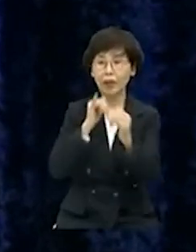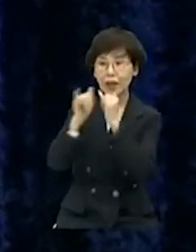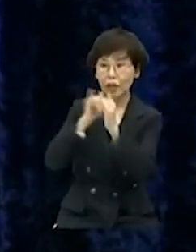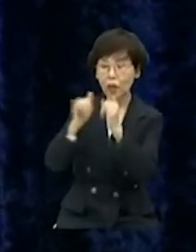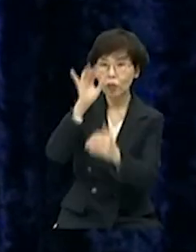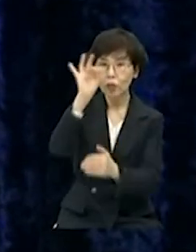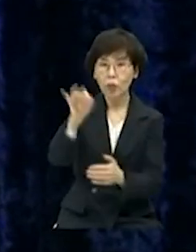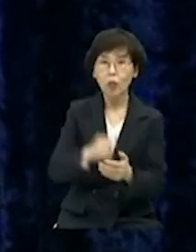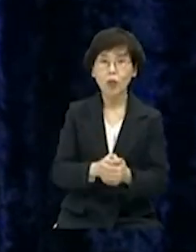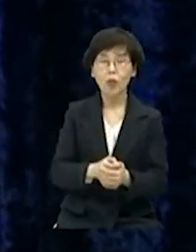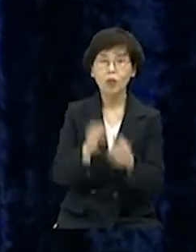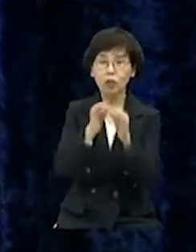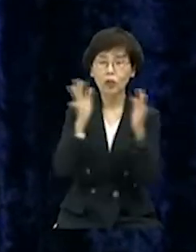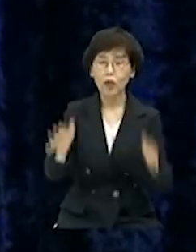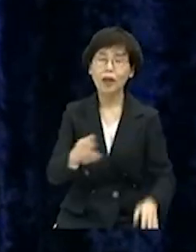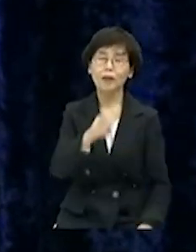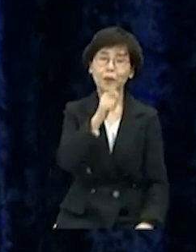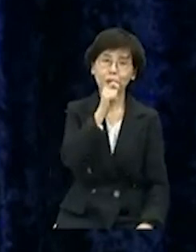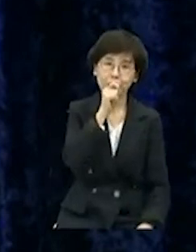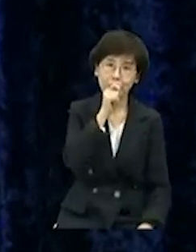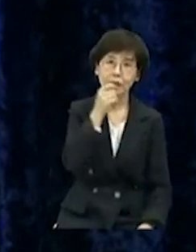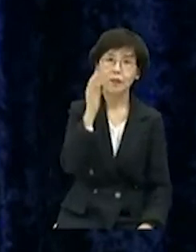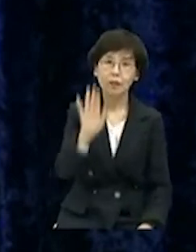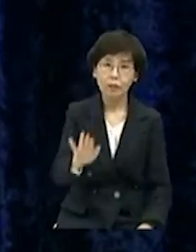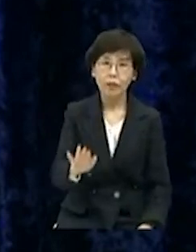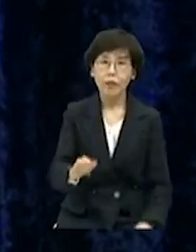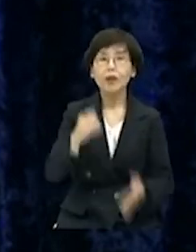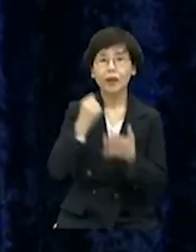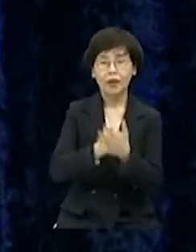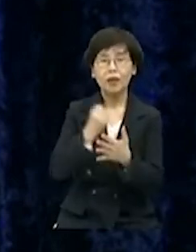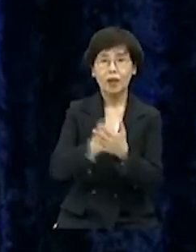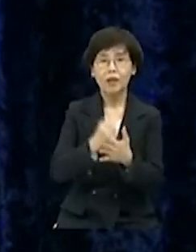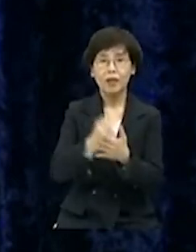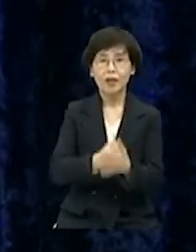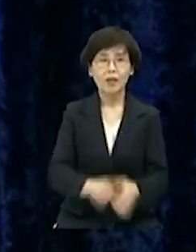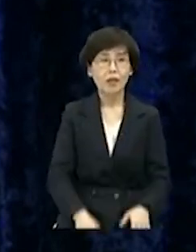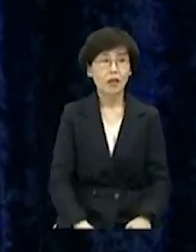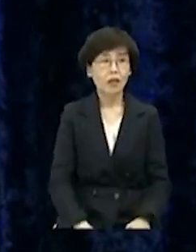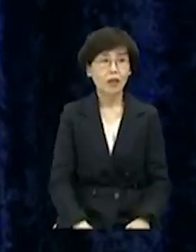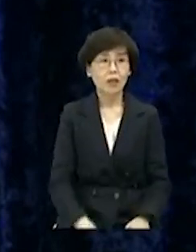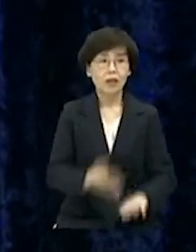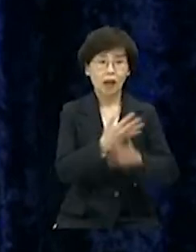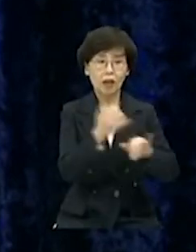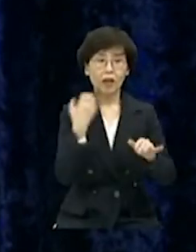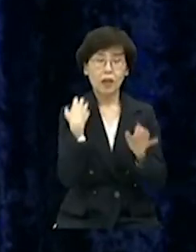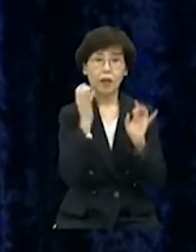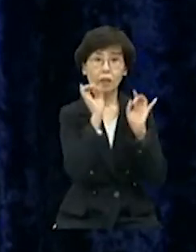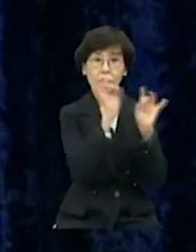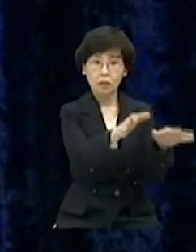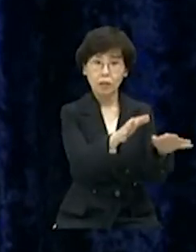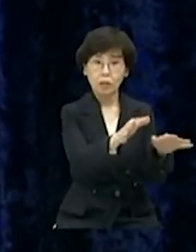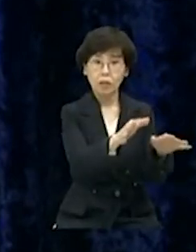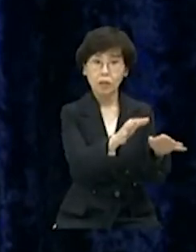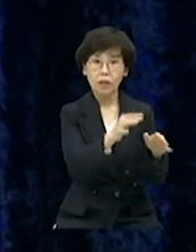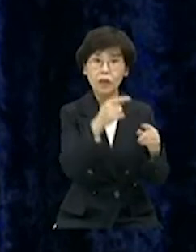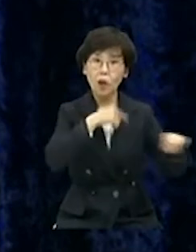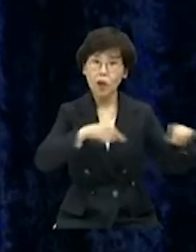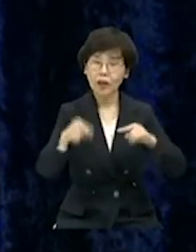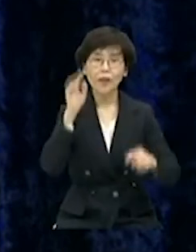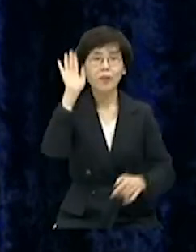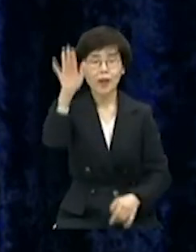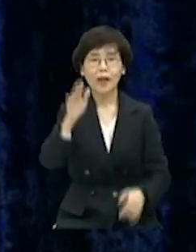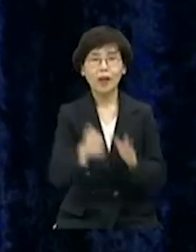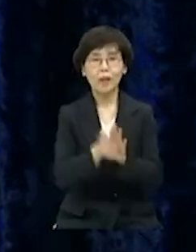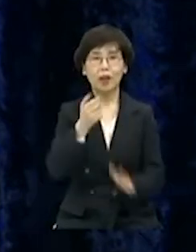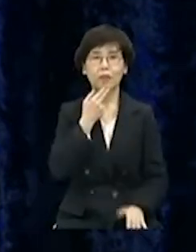인터뷰를 보면서 사실 그동안 한마디도 안 했습니다만 정말 안타까웠습니다. 남 탓하는 정치로는 전 미래가 없다고